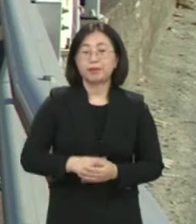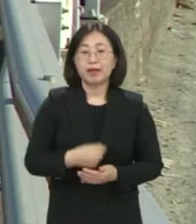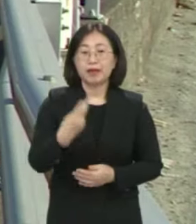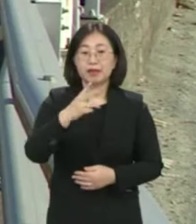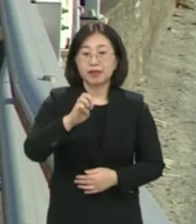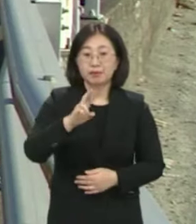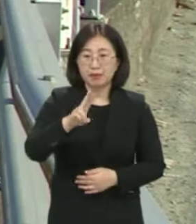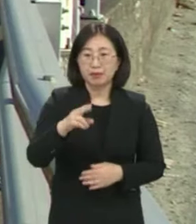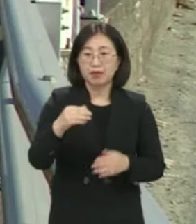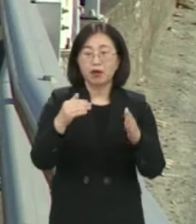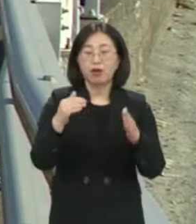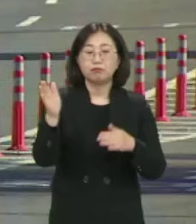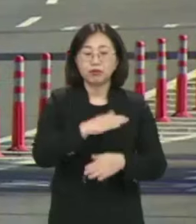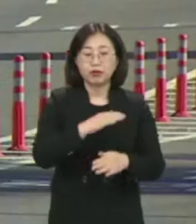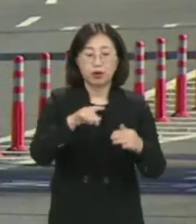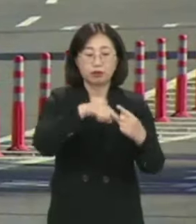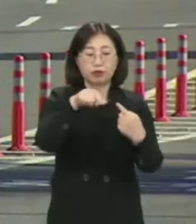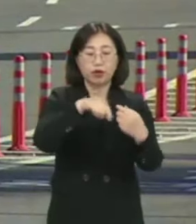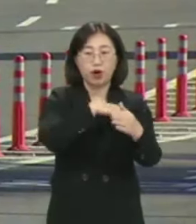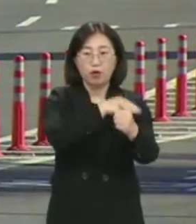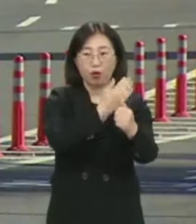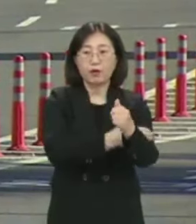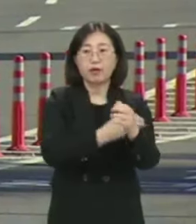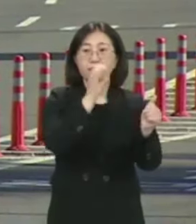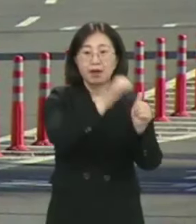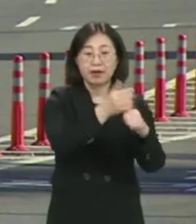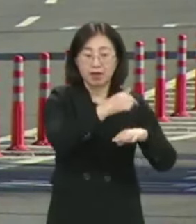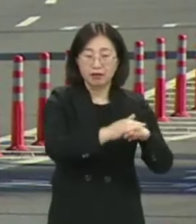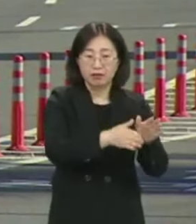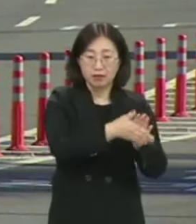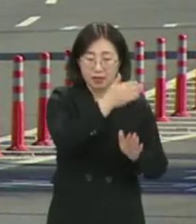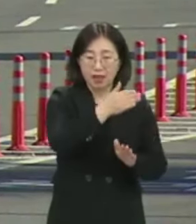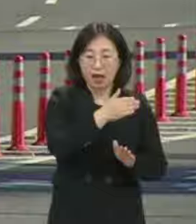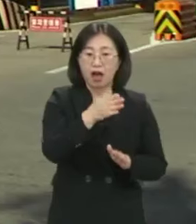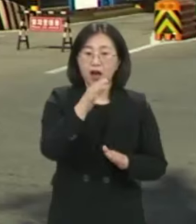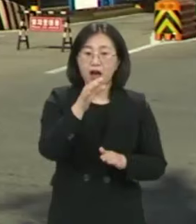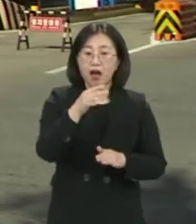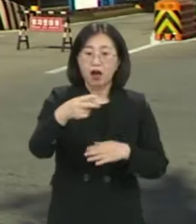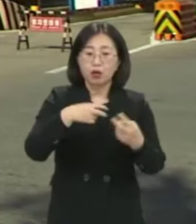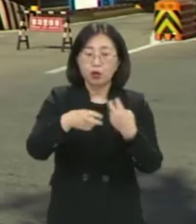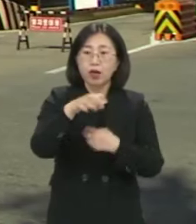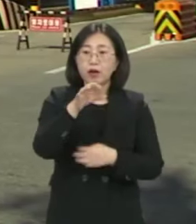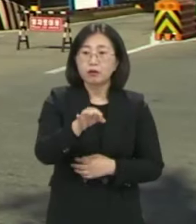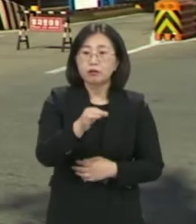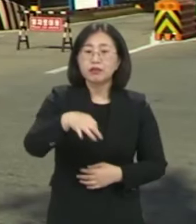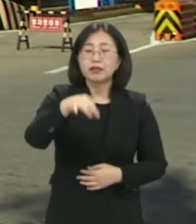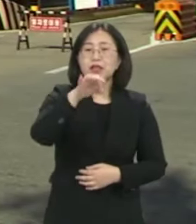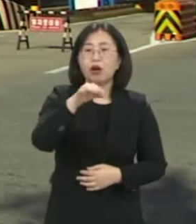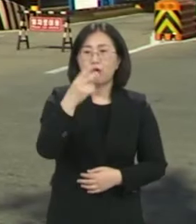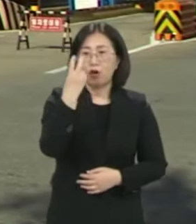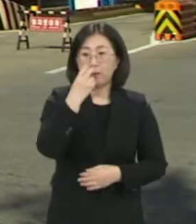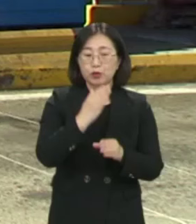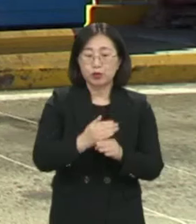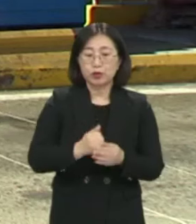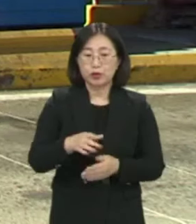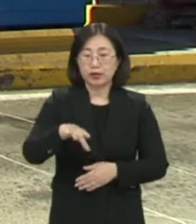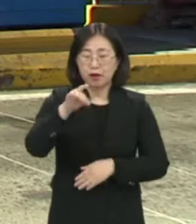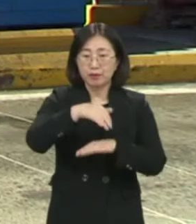2032년 운영권을 넘겨받게 되는 대전시가 통행료 현실화를 검토하고 있는 이유입니다 최초 계획수립